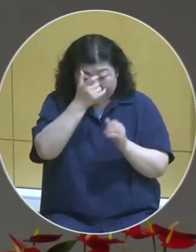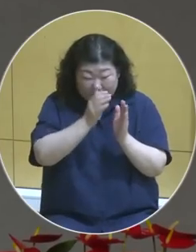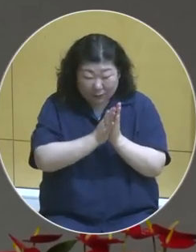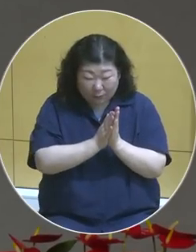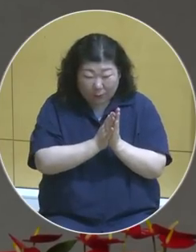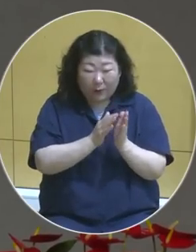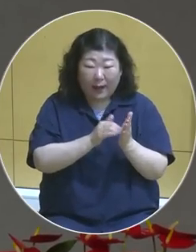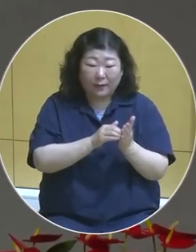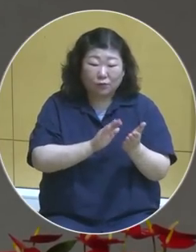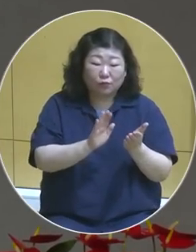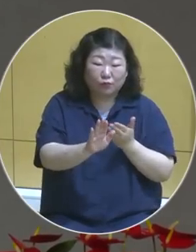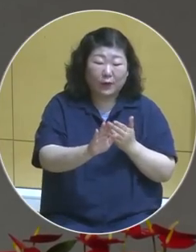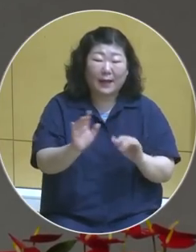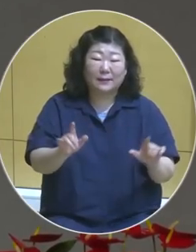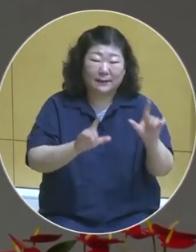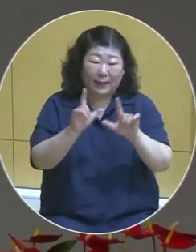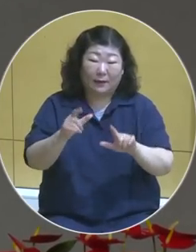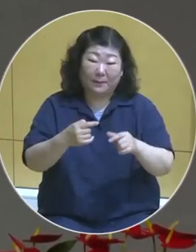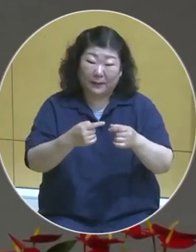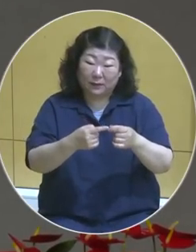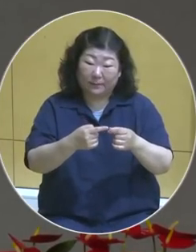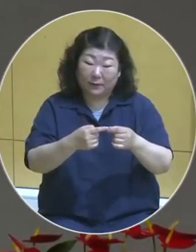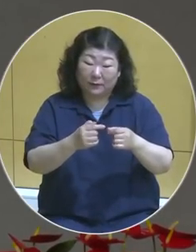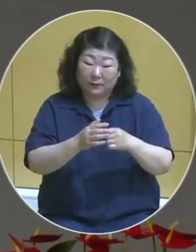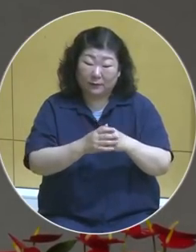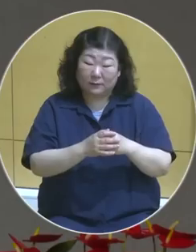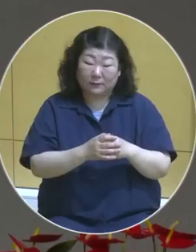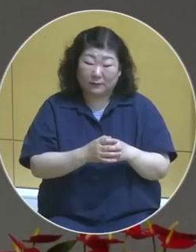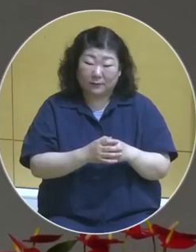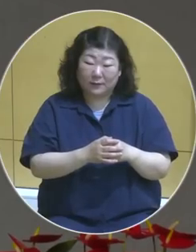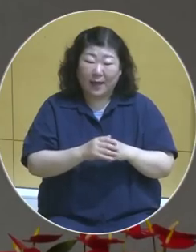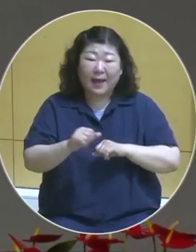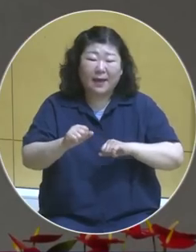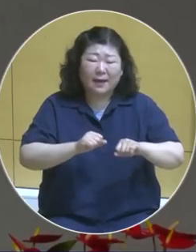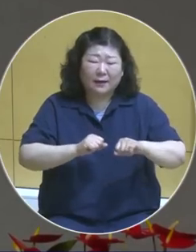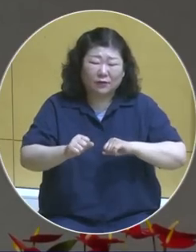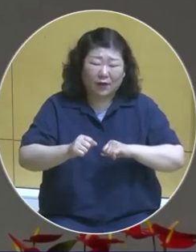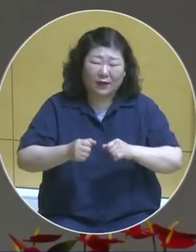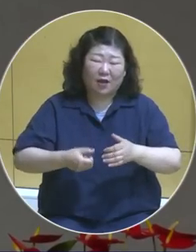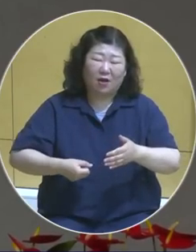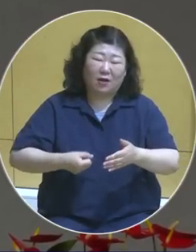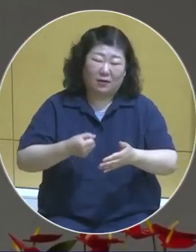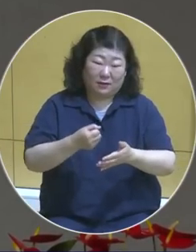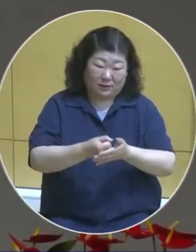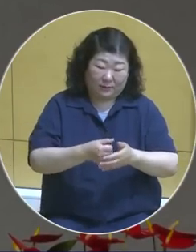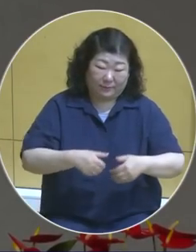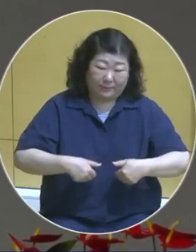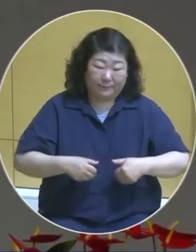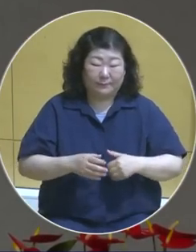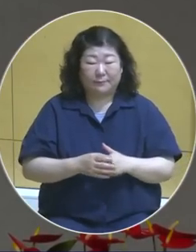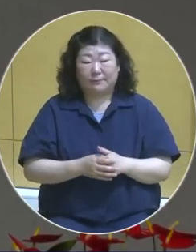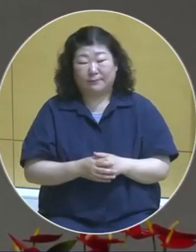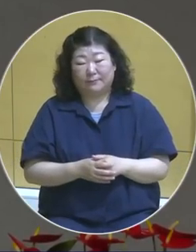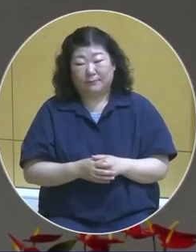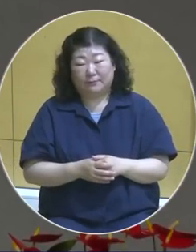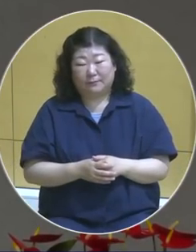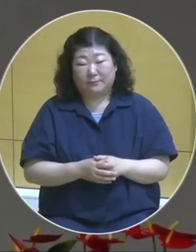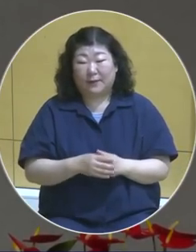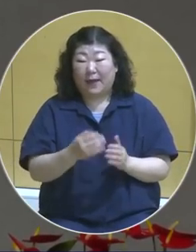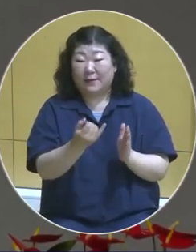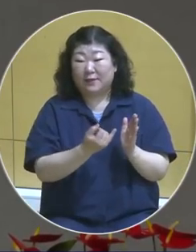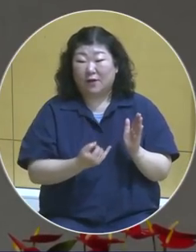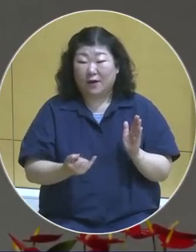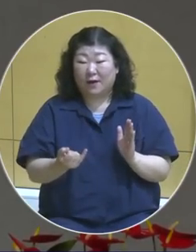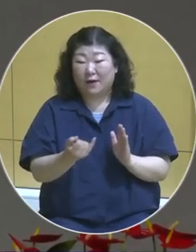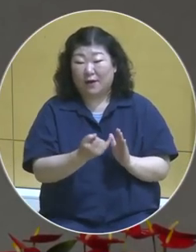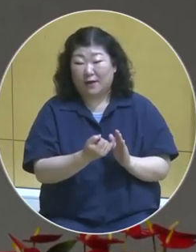이후에 우리는 어떻게 살아야 되는가. 첫 번째로 중요한 것은 행동하는 결단이 있어야 됩니다. 에스더는